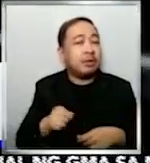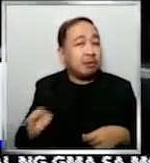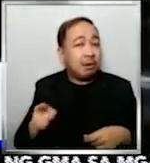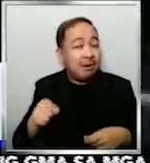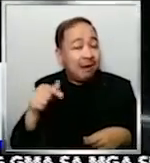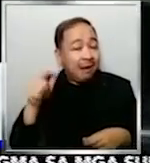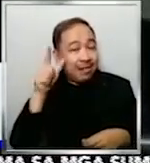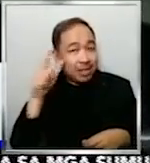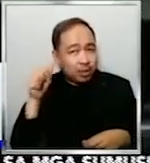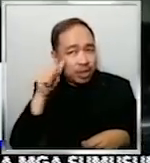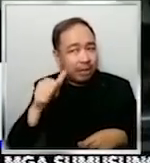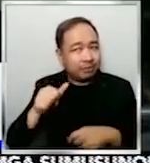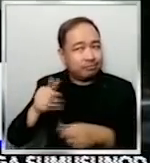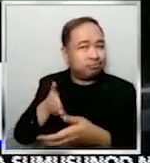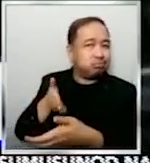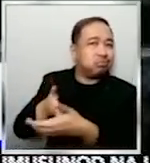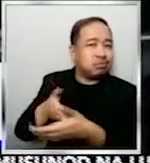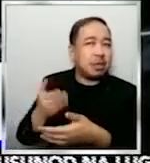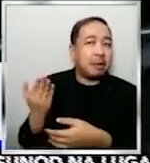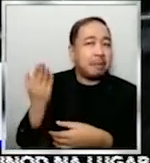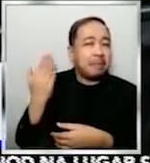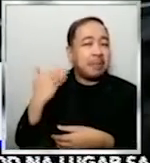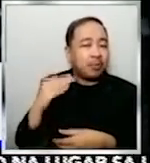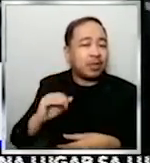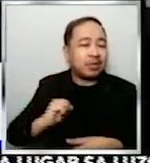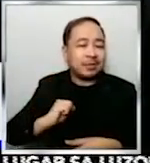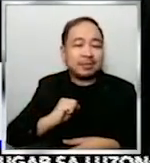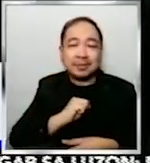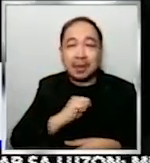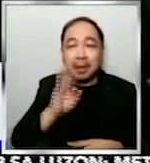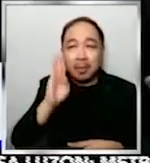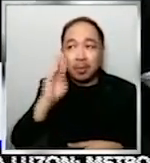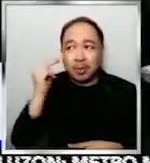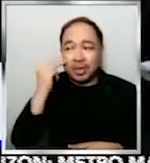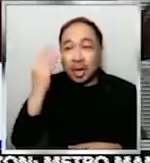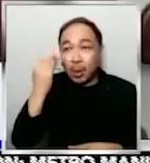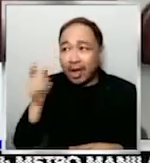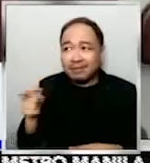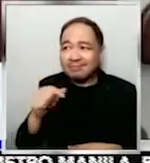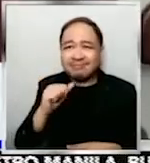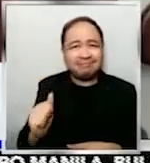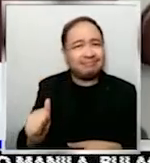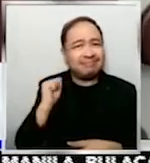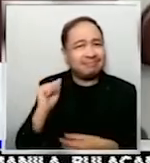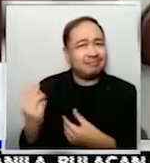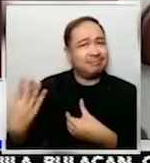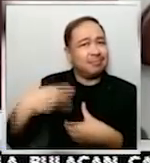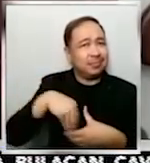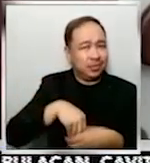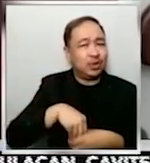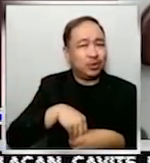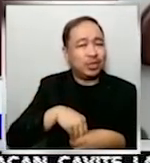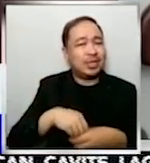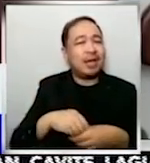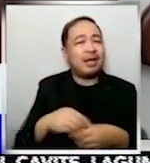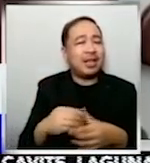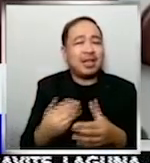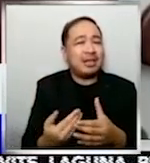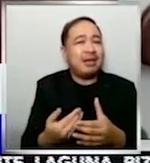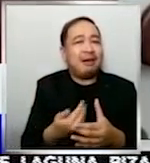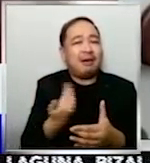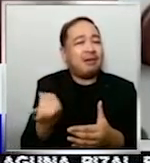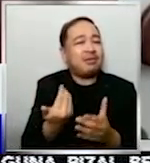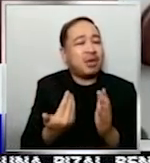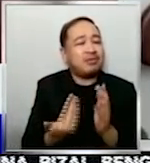Bongbong Marcos sa hindi na naman ito pagdalo sa isang panayam ng media. Husgahan na natin ito. Ito ba'y seryosong kandidato o